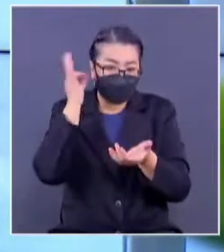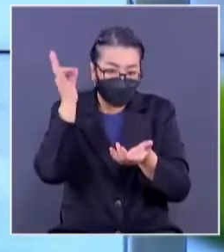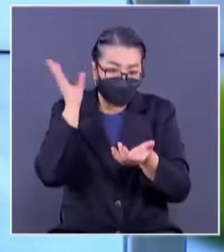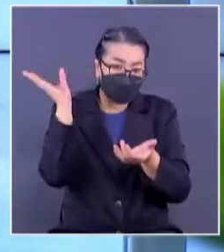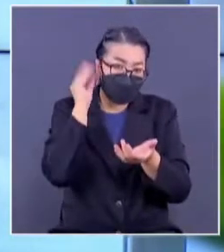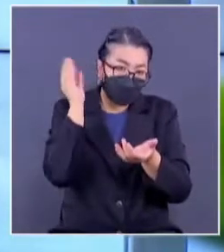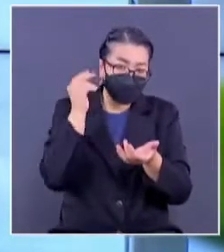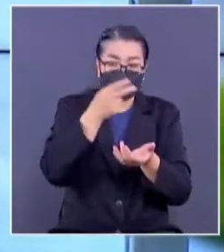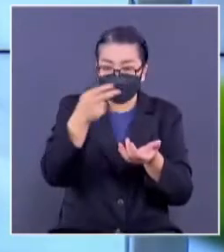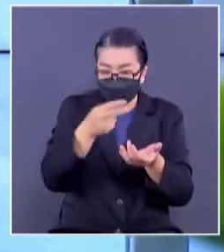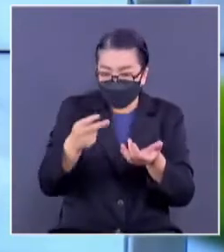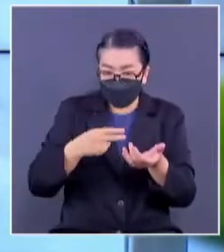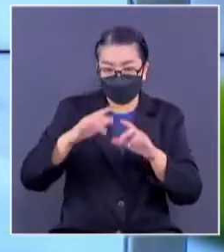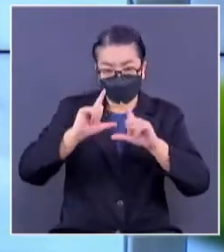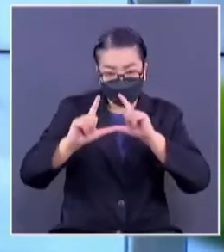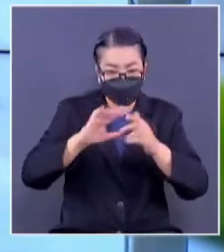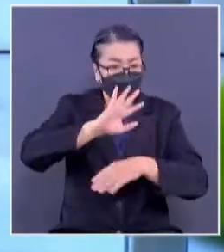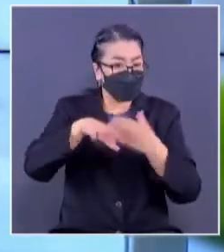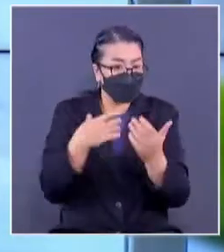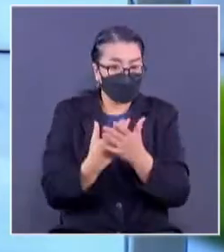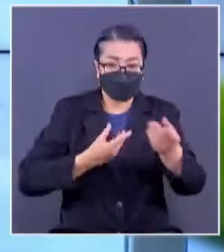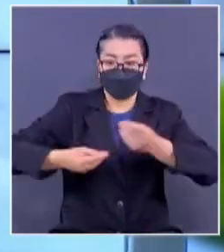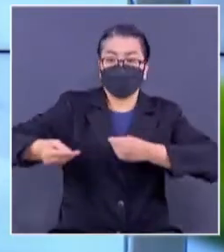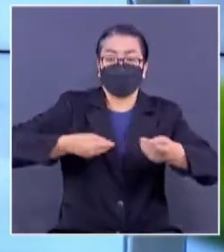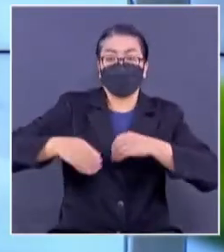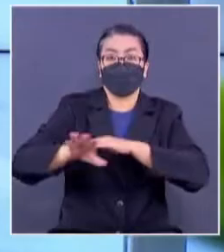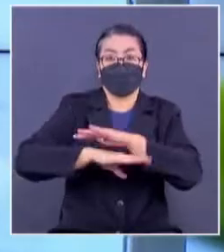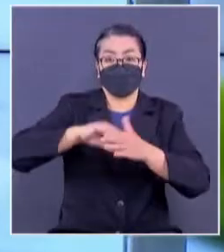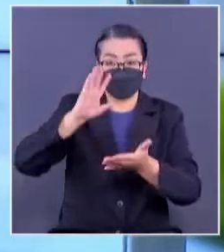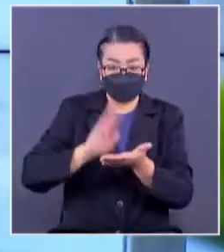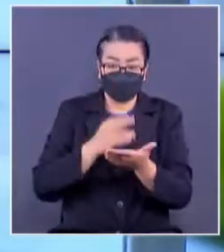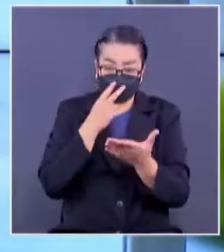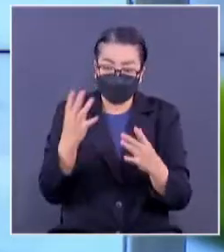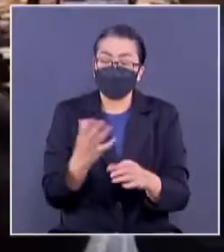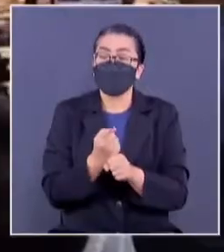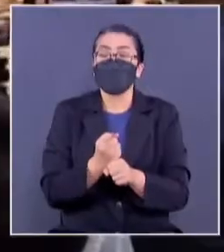เข้ามาทั้งที่เป็นประโยชน์บ้างแล้วก็ไม่เป็นประโยชน์บ้างแต่ว่าผลที่ได้เนี่ยน่าพอใจทีเดียว